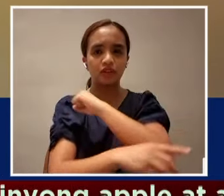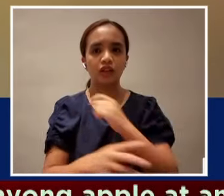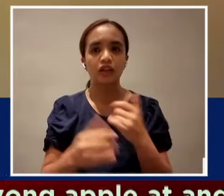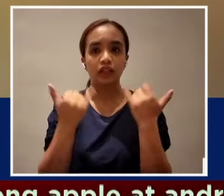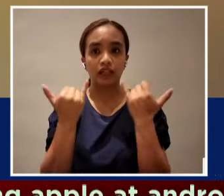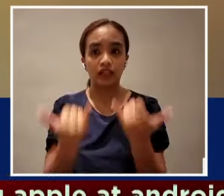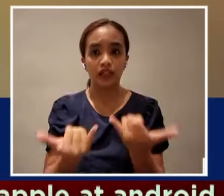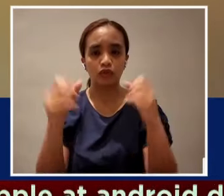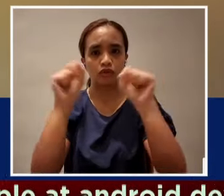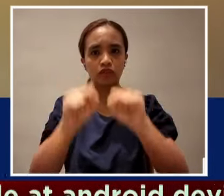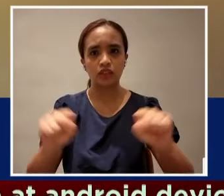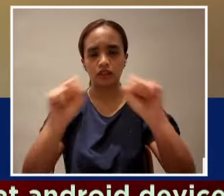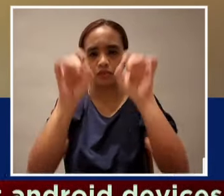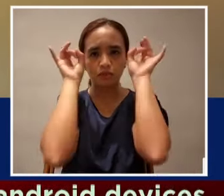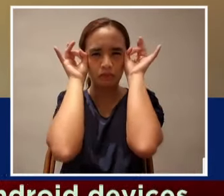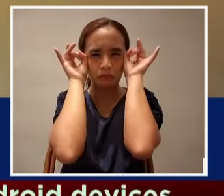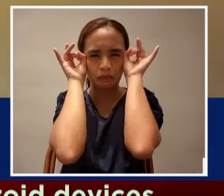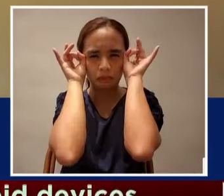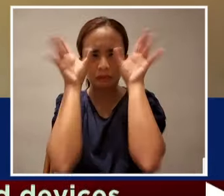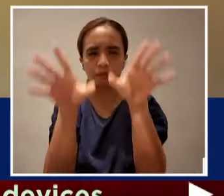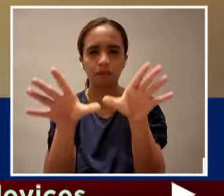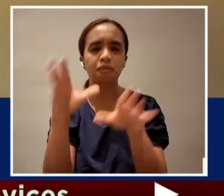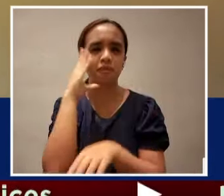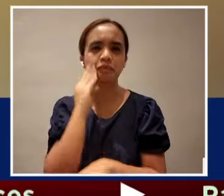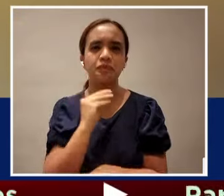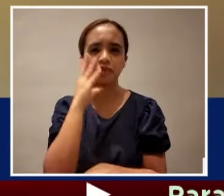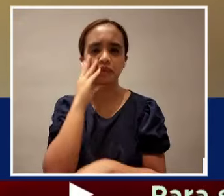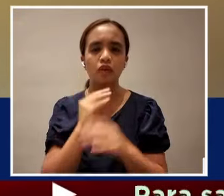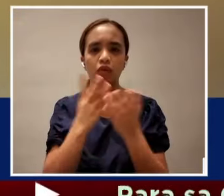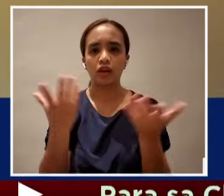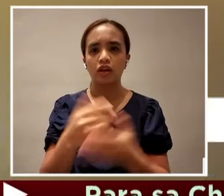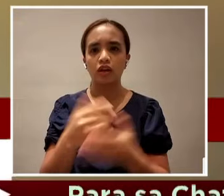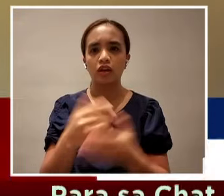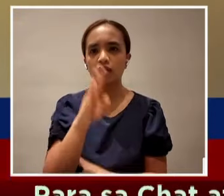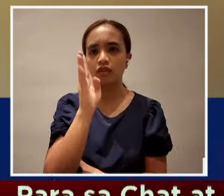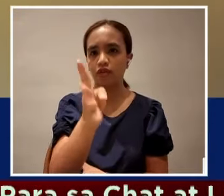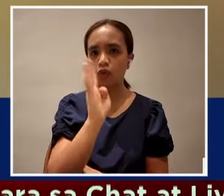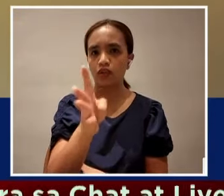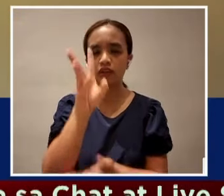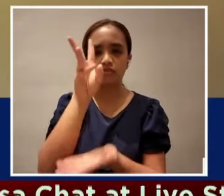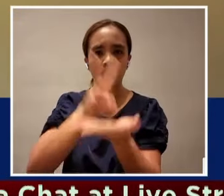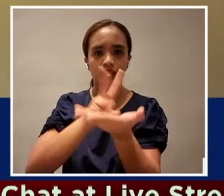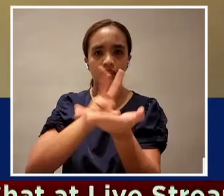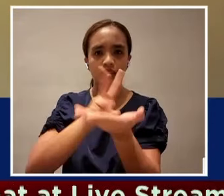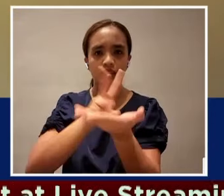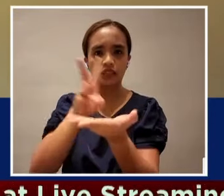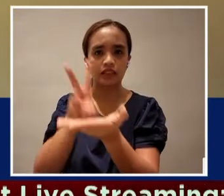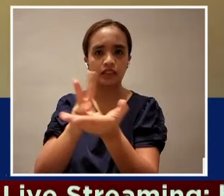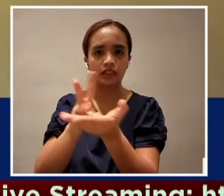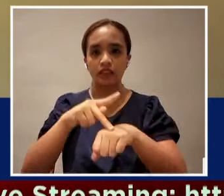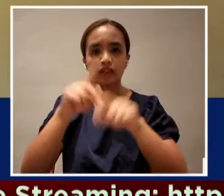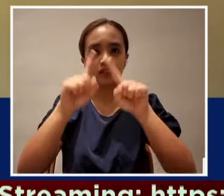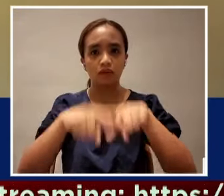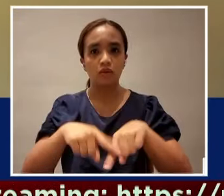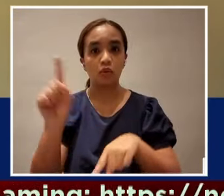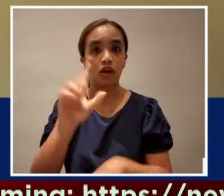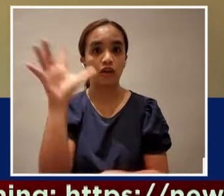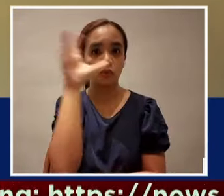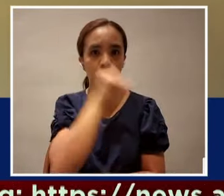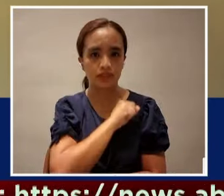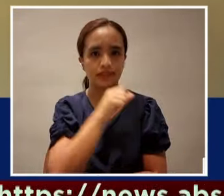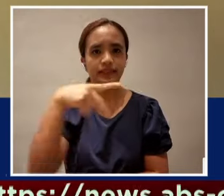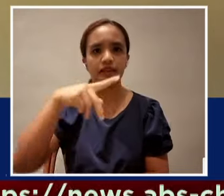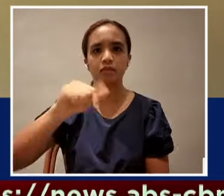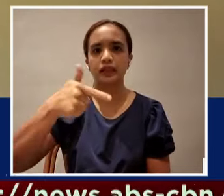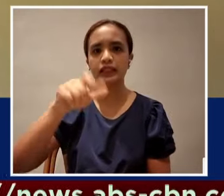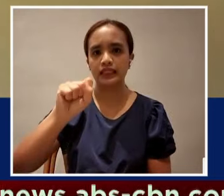antas ng heat index ang mararanasan sa mahigit 40 lugar sa bansa base sa forecast ng PAGASA. Pinakamataas